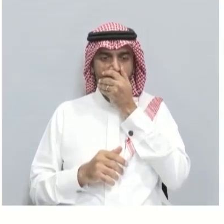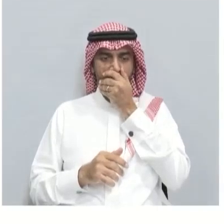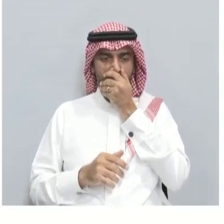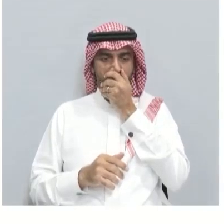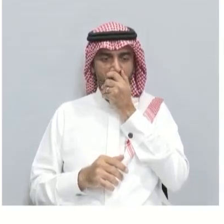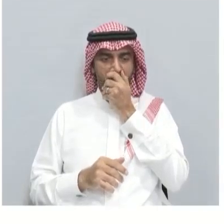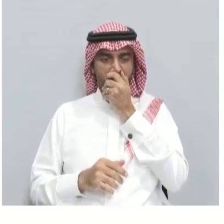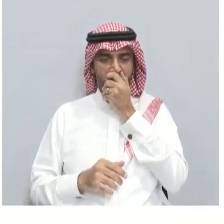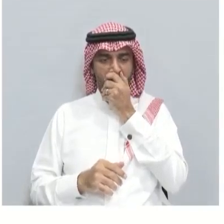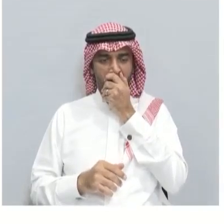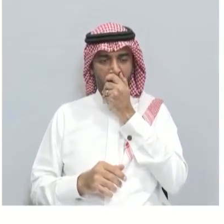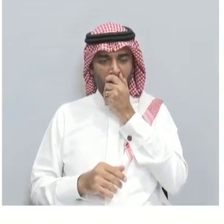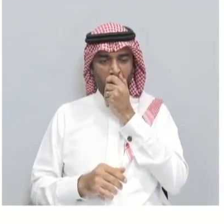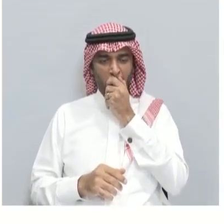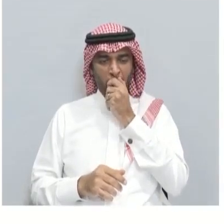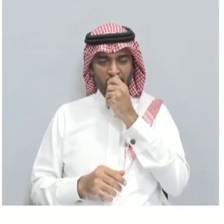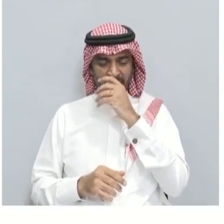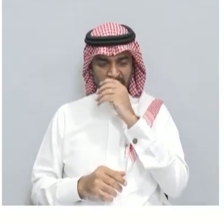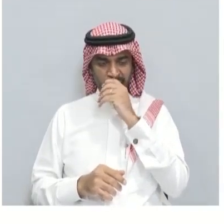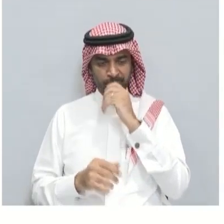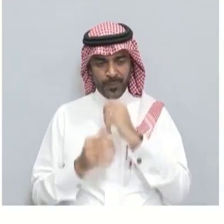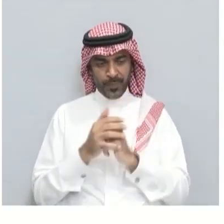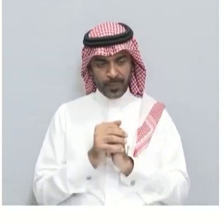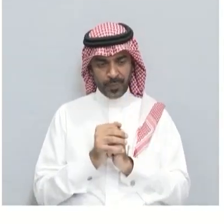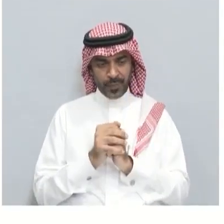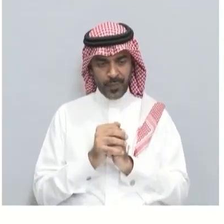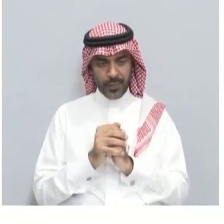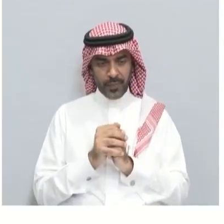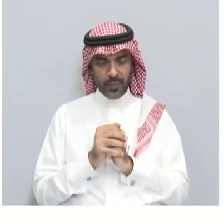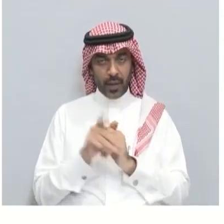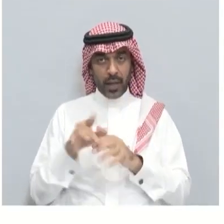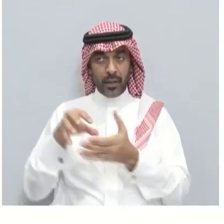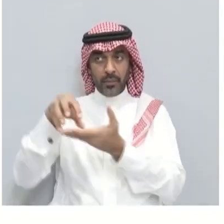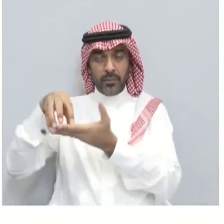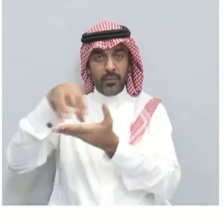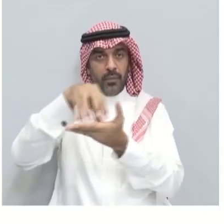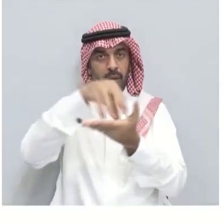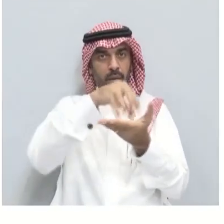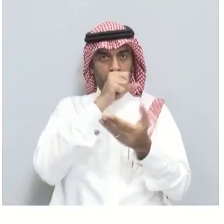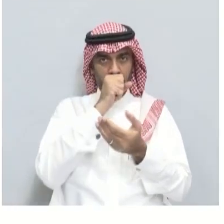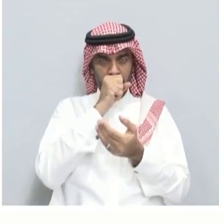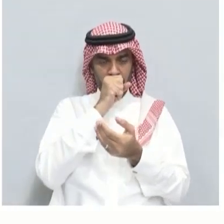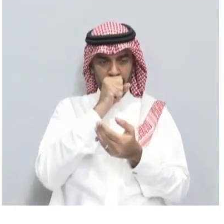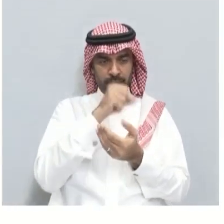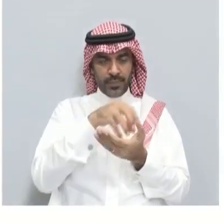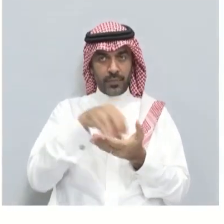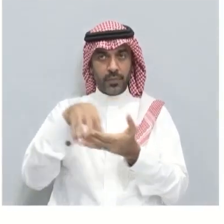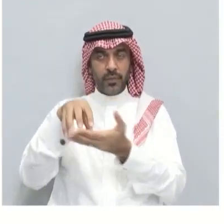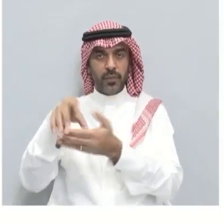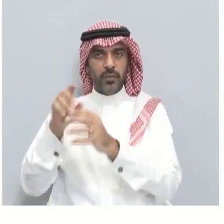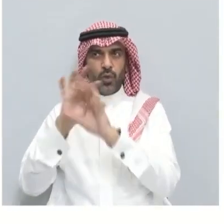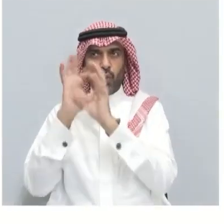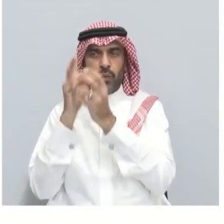تداخل الموجات الاوليه والثانويه كون موجات ماذا موجات سطحيه محطات الرصد ترصد موجات اوليه